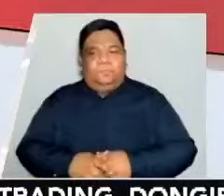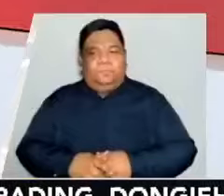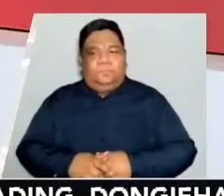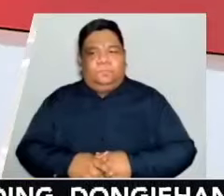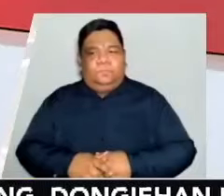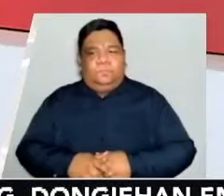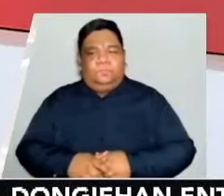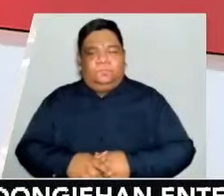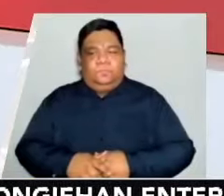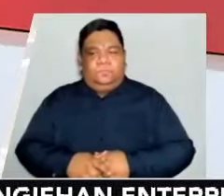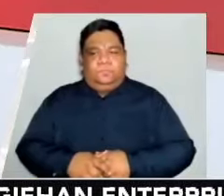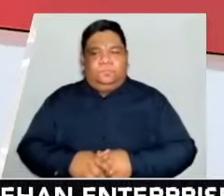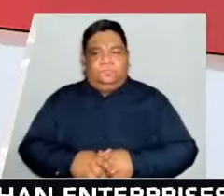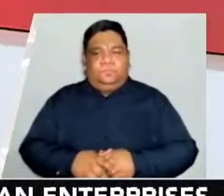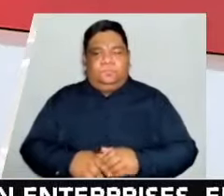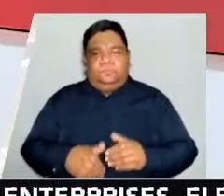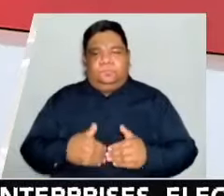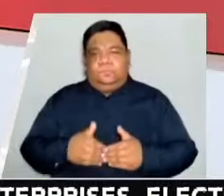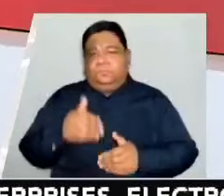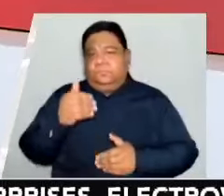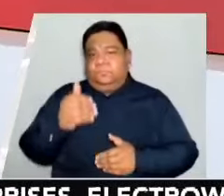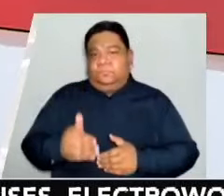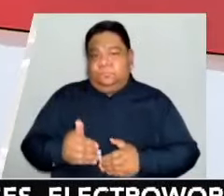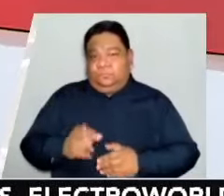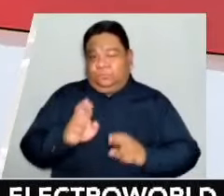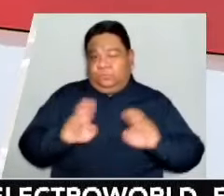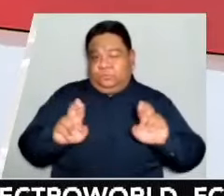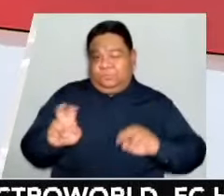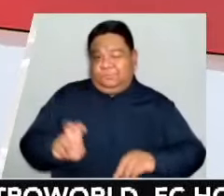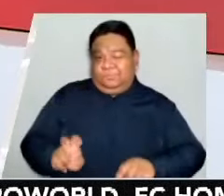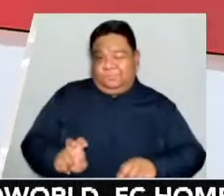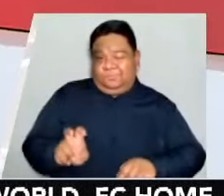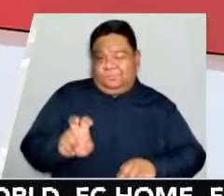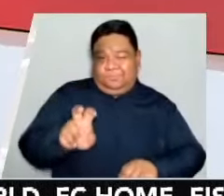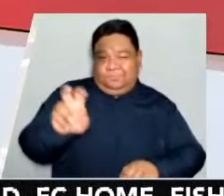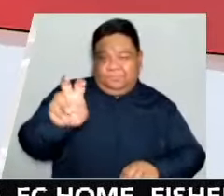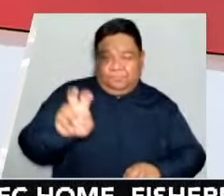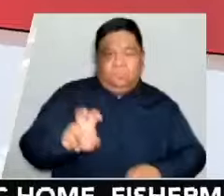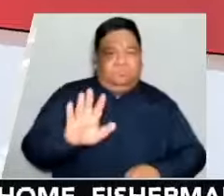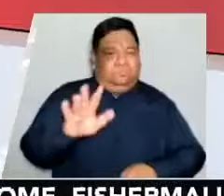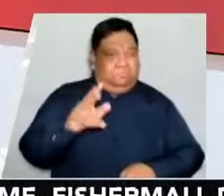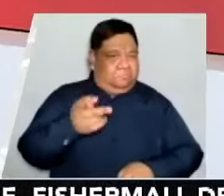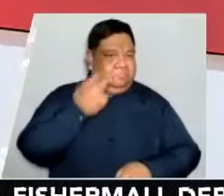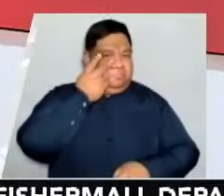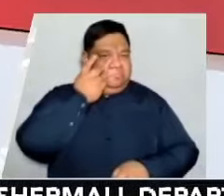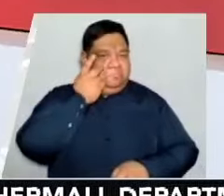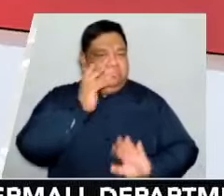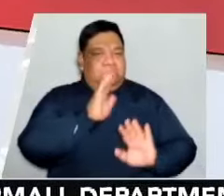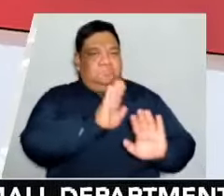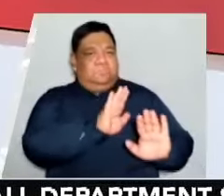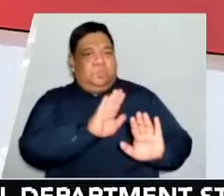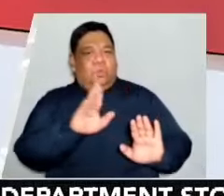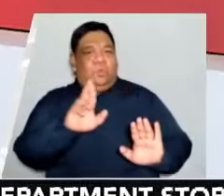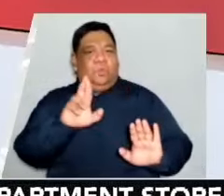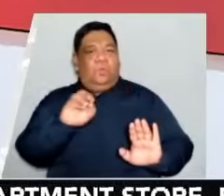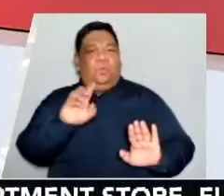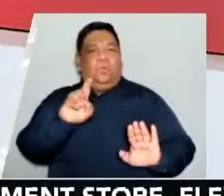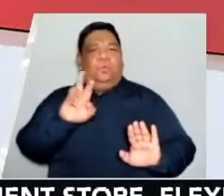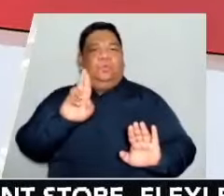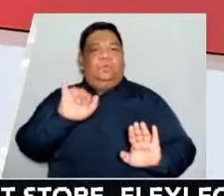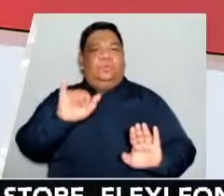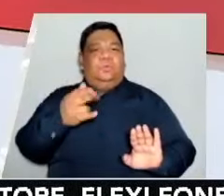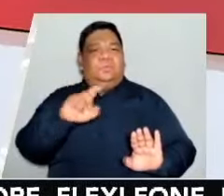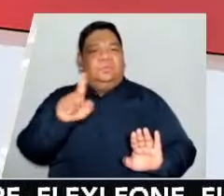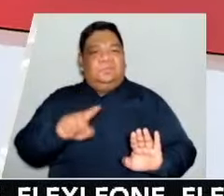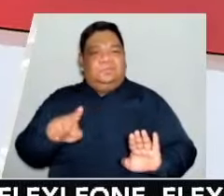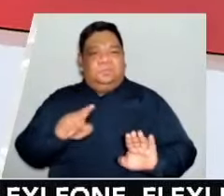Palaban ka ba sa hiking? Bakit di subukan ang pambato ng Rodriguez Rizal, ang espadang bato? G tayo